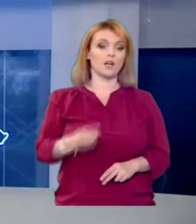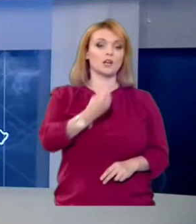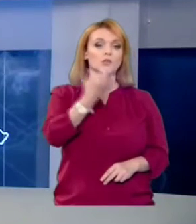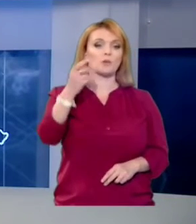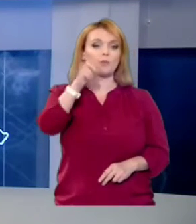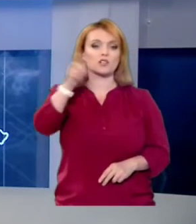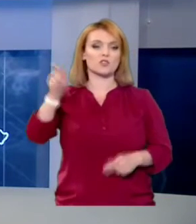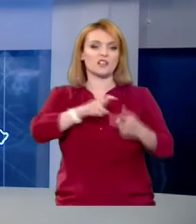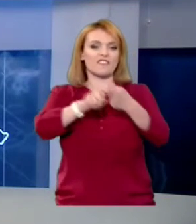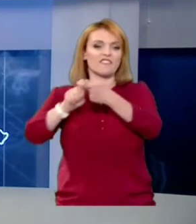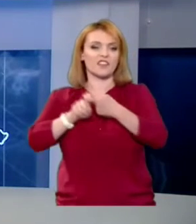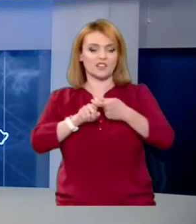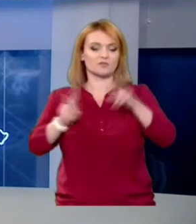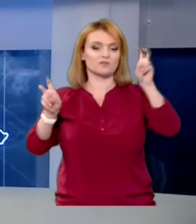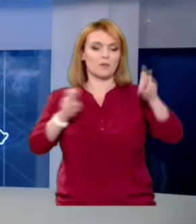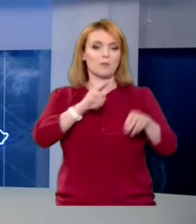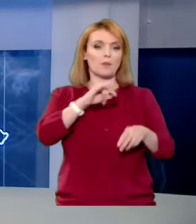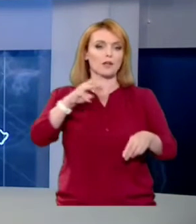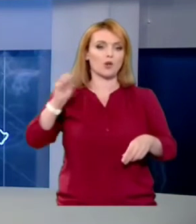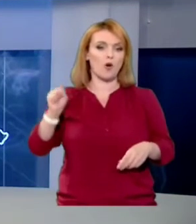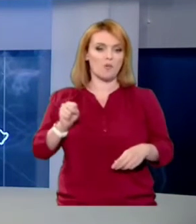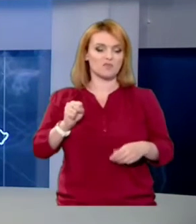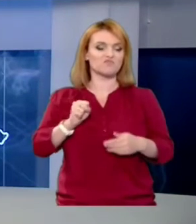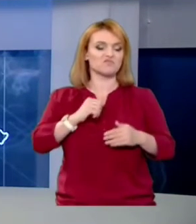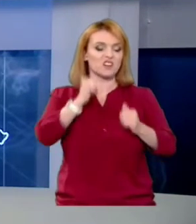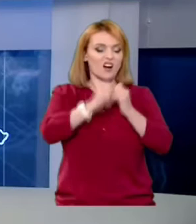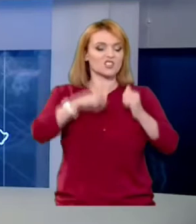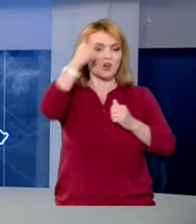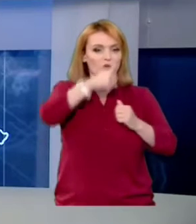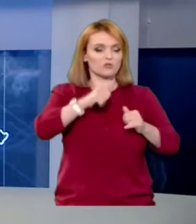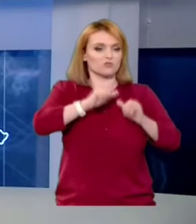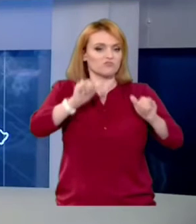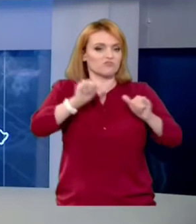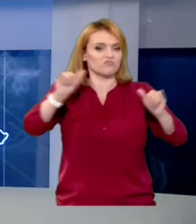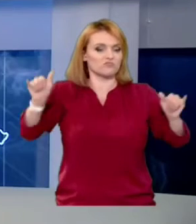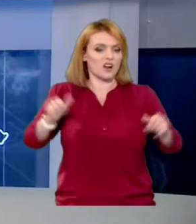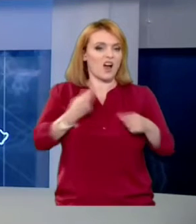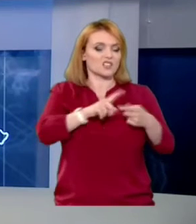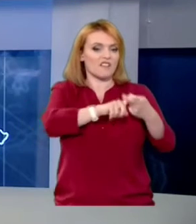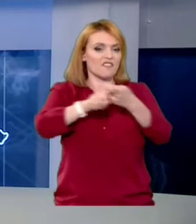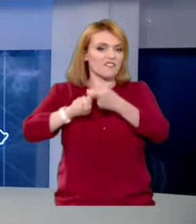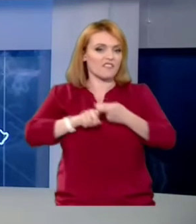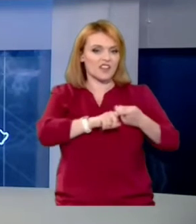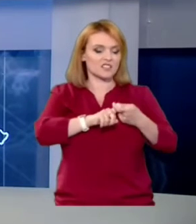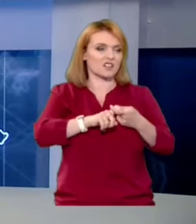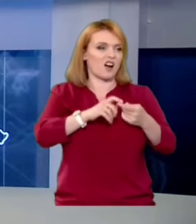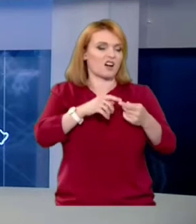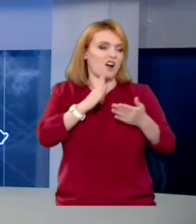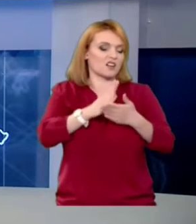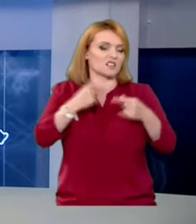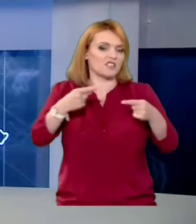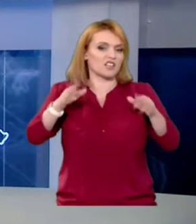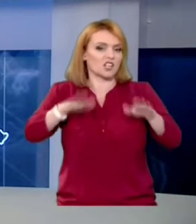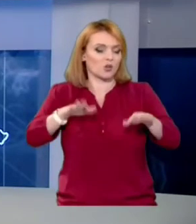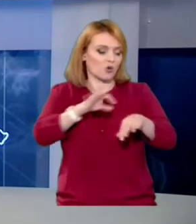Numărul persoanelor infectate cu virusul papiloma uman este în creștere de la un an la altul. Această infecție virală determină leziuni ale pielii sau mucoaselor